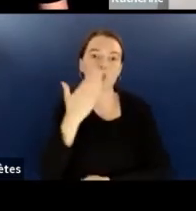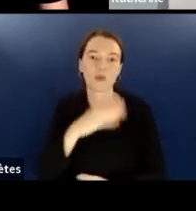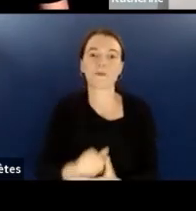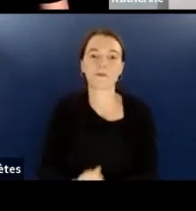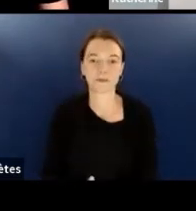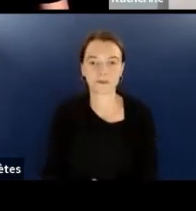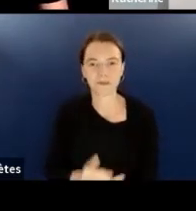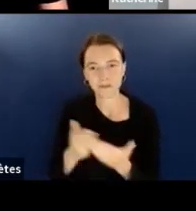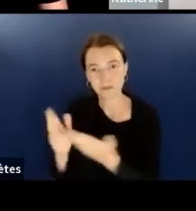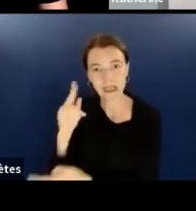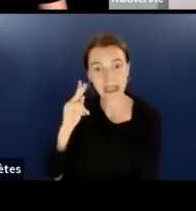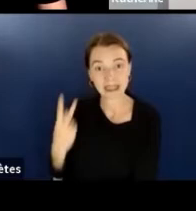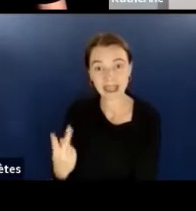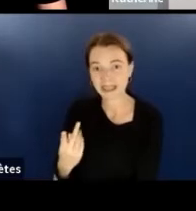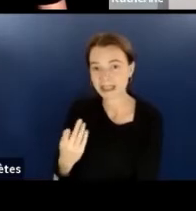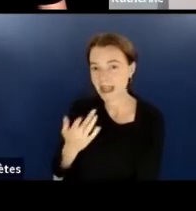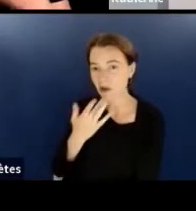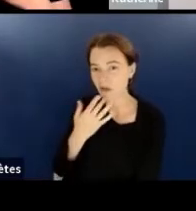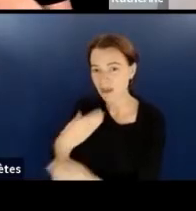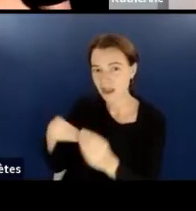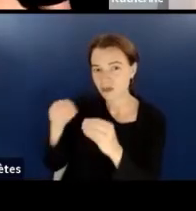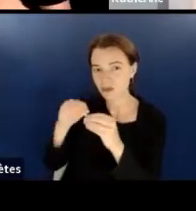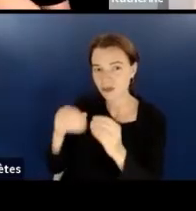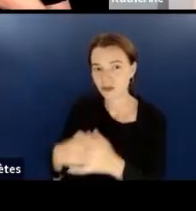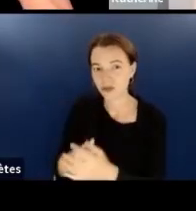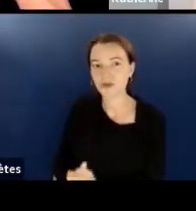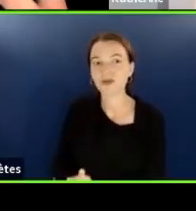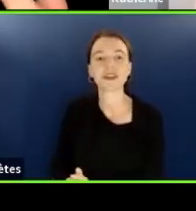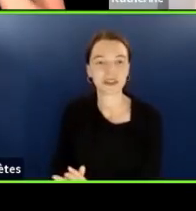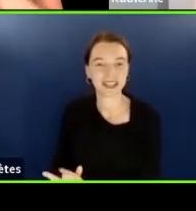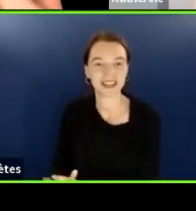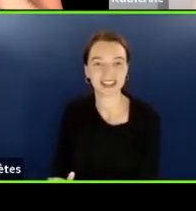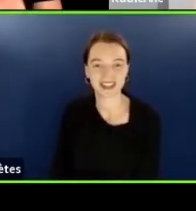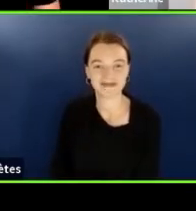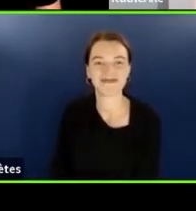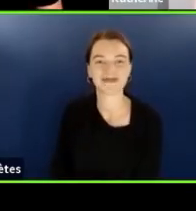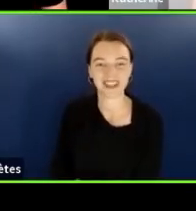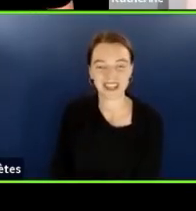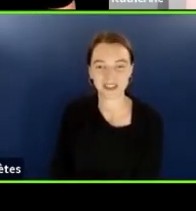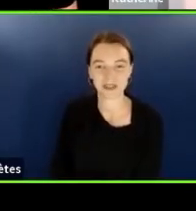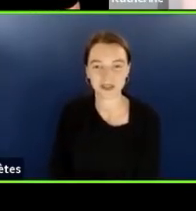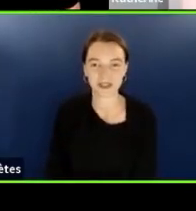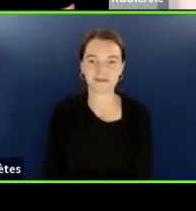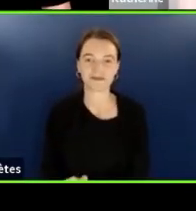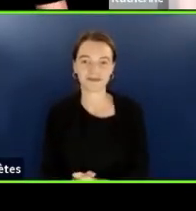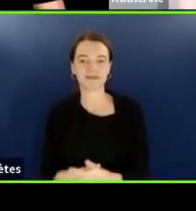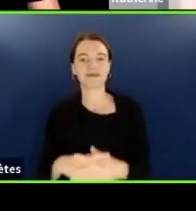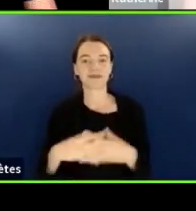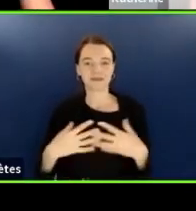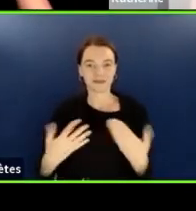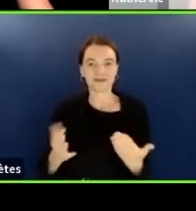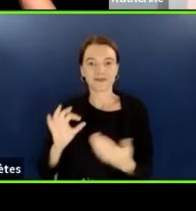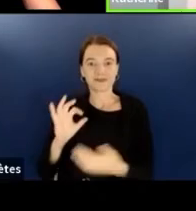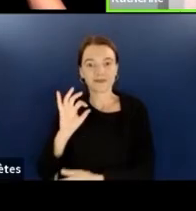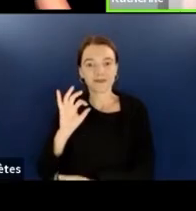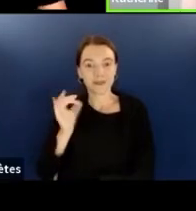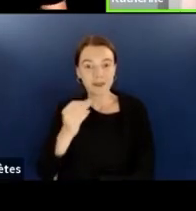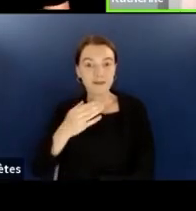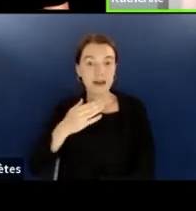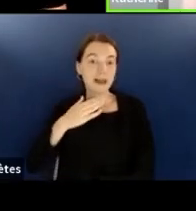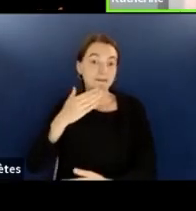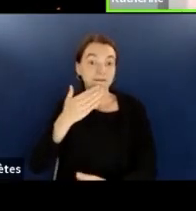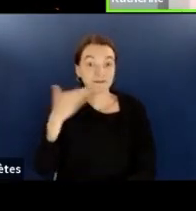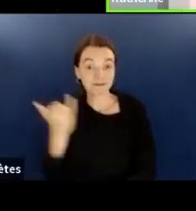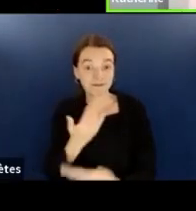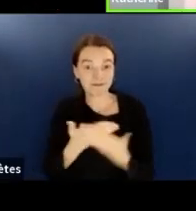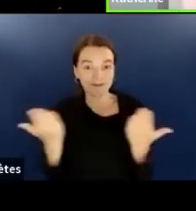Katharina, je vais laisser Katharina peut-être répondre. Oui, on écoute Katharina. Voilà, alors bonsoir à tous. Je